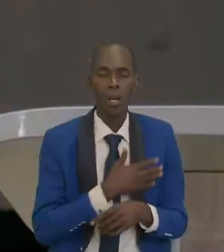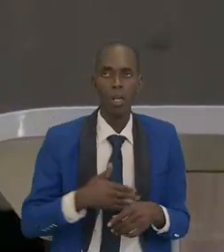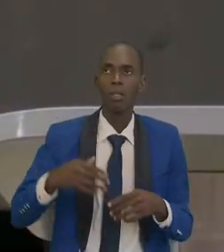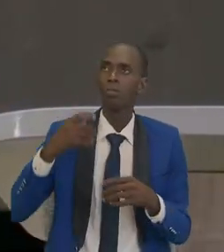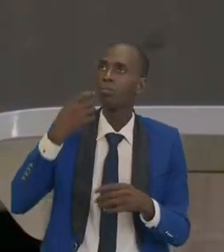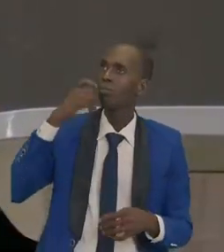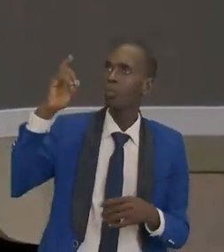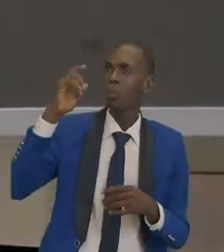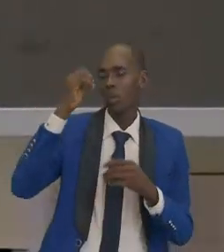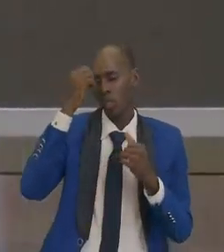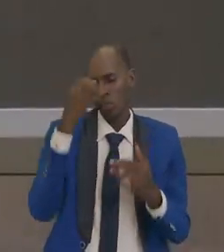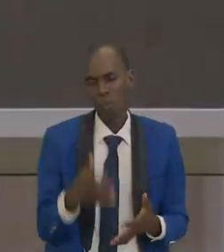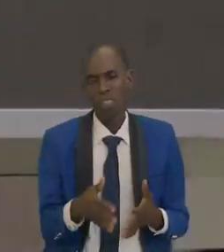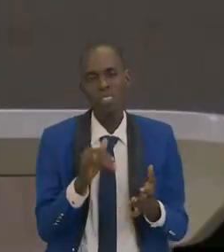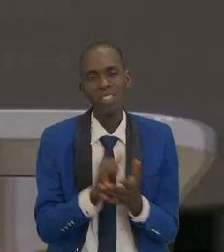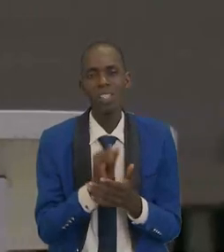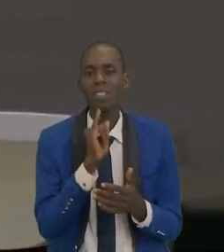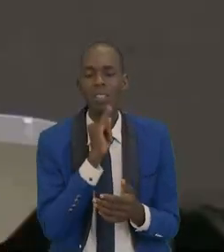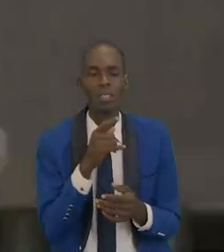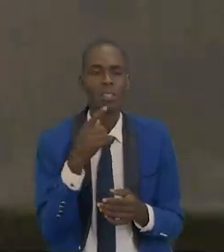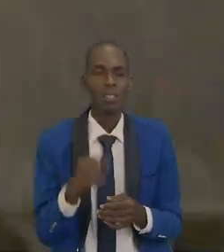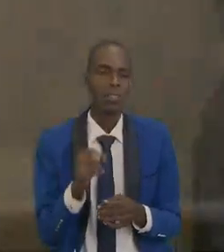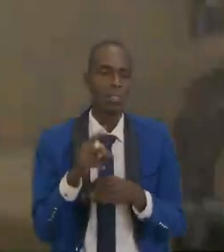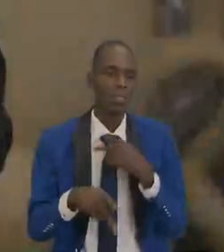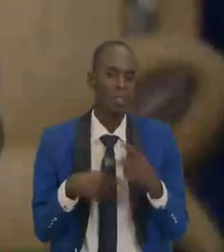type d'obéissance dont nous parlons.